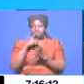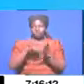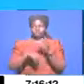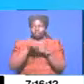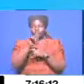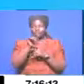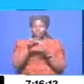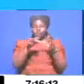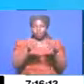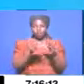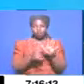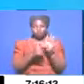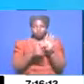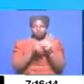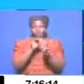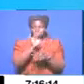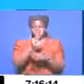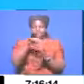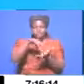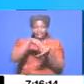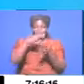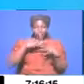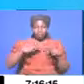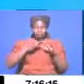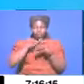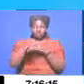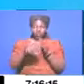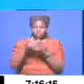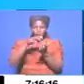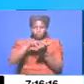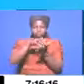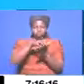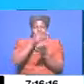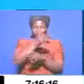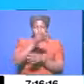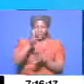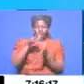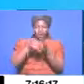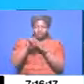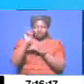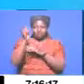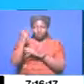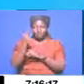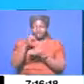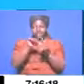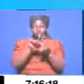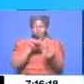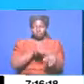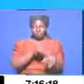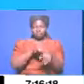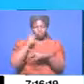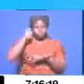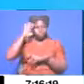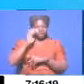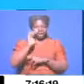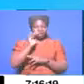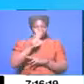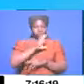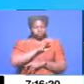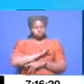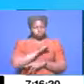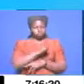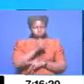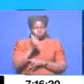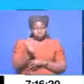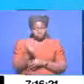uchaguzi kote nchini. Wakati huo huo, wanasiasa wamehimizwa kuvumiliana wakati wa kampeni za kisiasa ili kuepusha hali ya